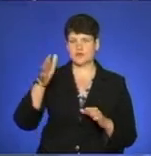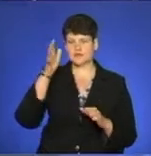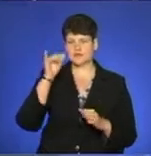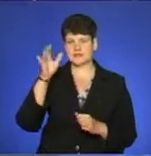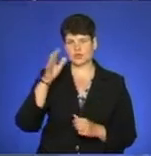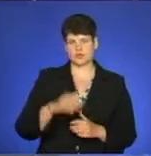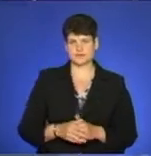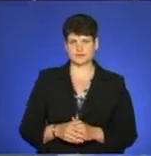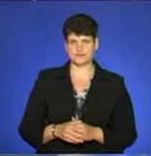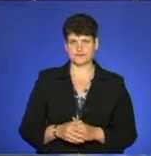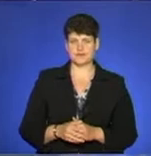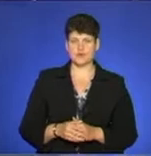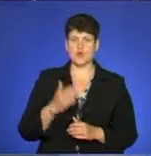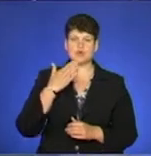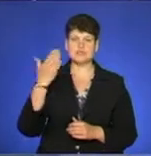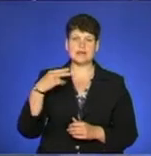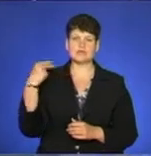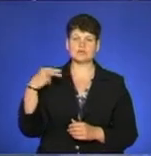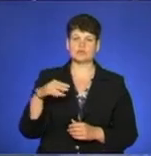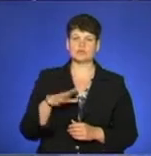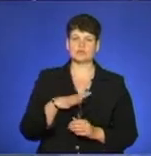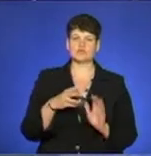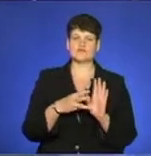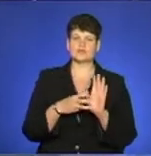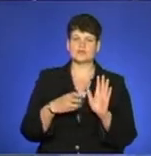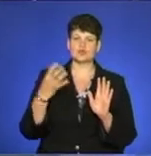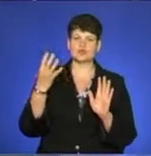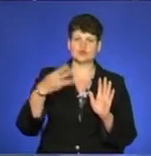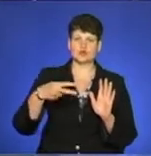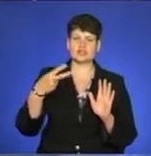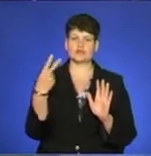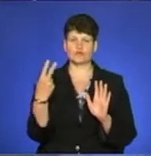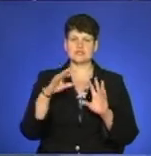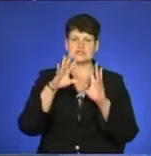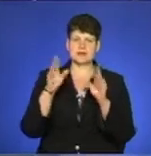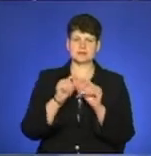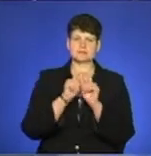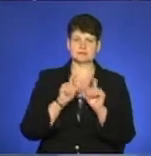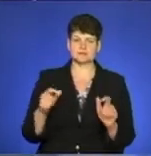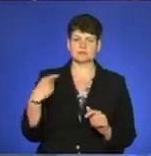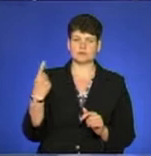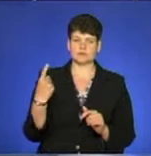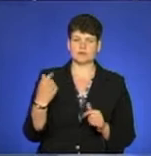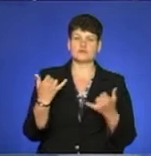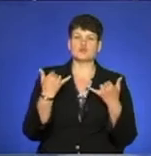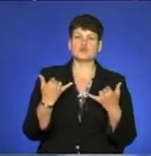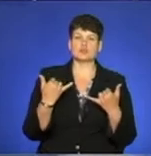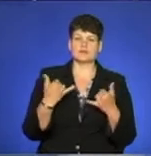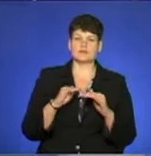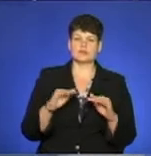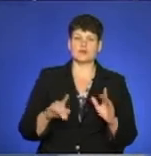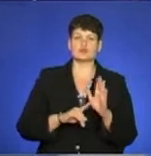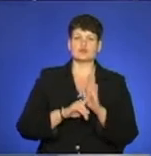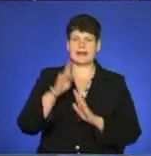науки. Останній дзвоник сьогодні пролунав у 842 загальноосвітніх навчальних закладах області. Вже віднині у дітей